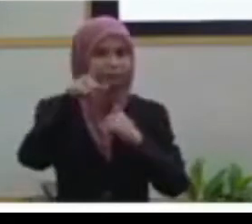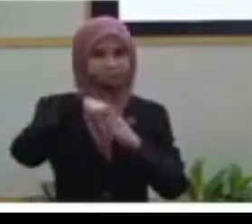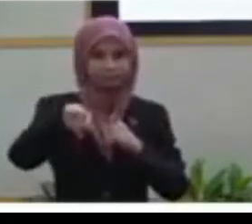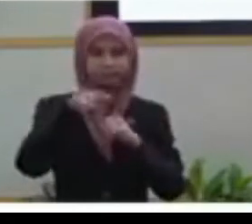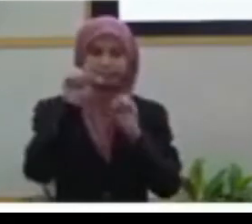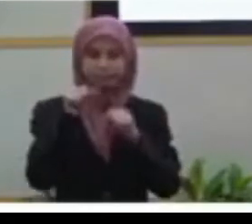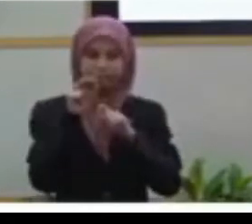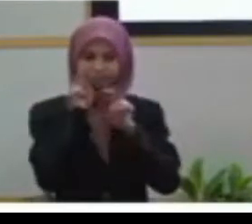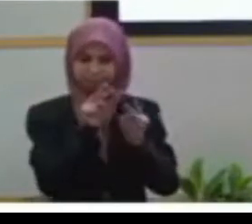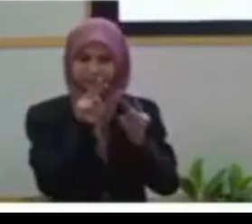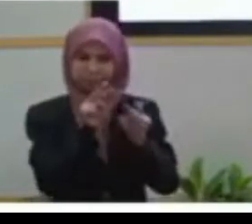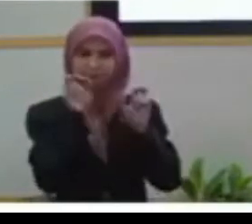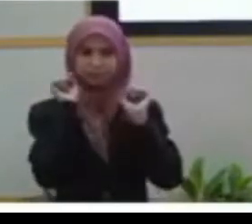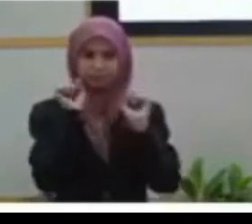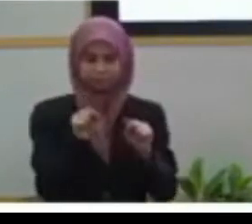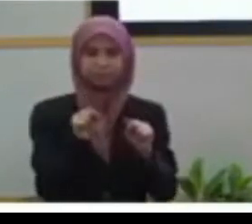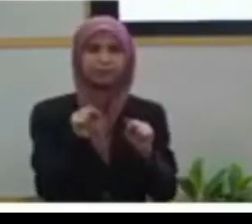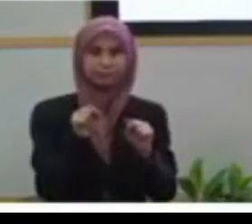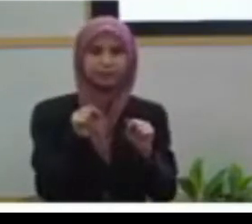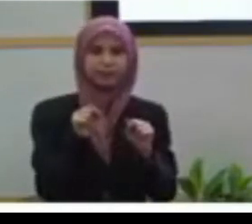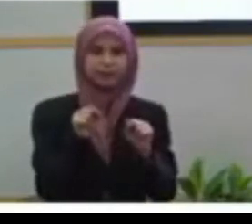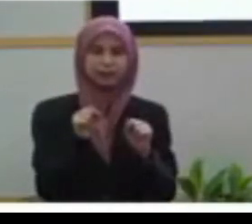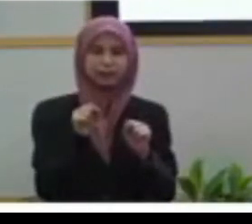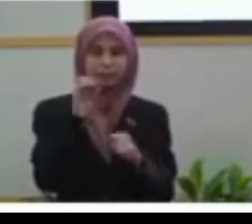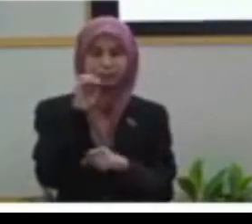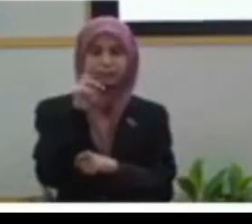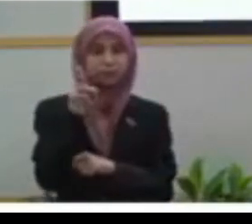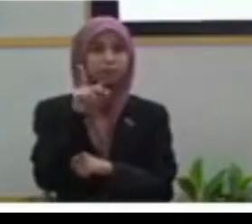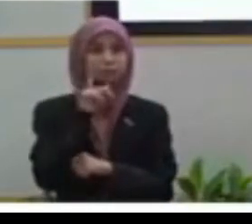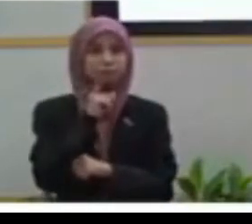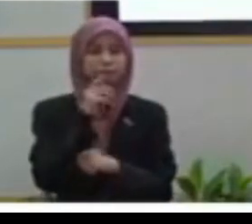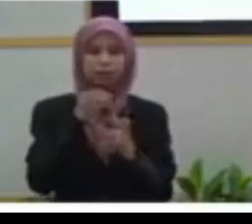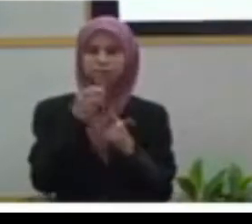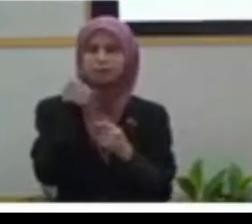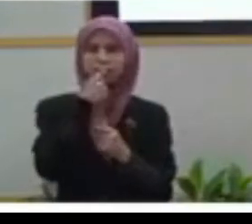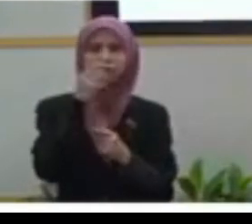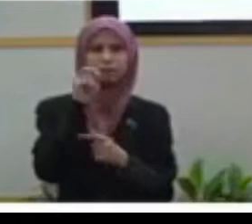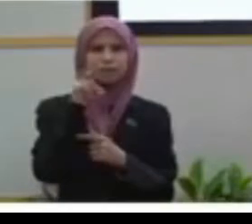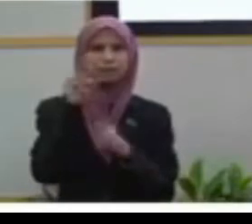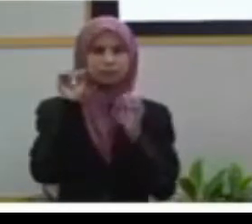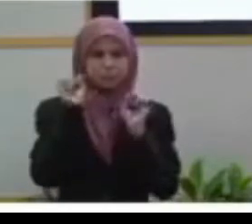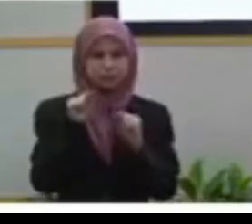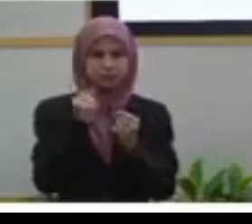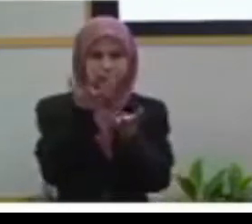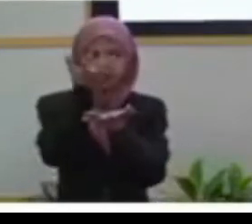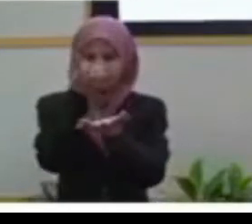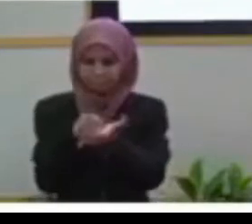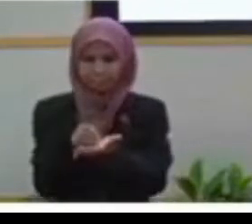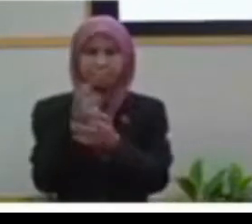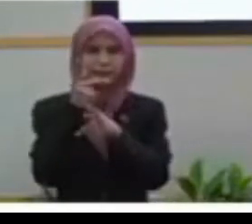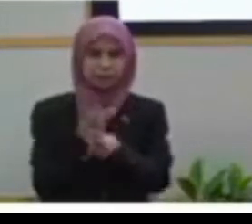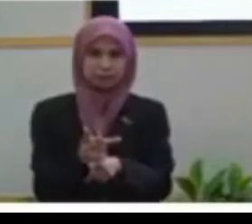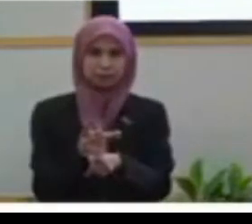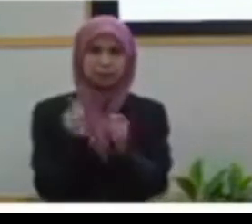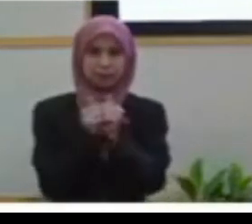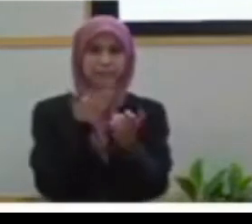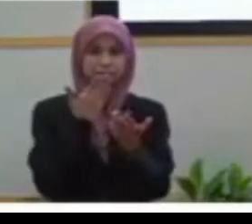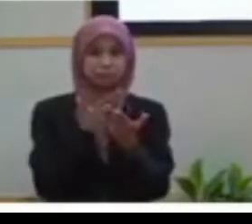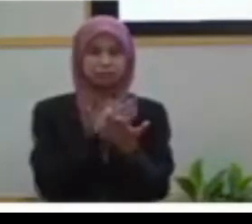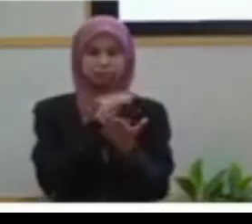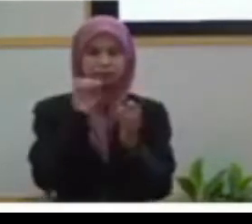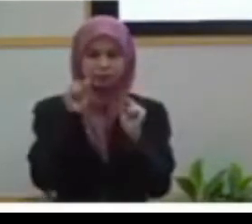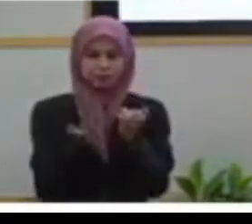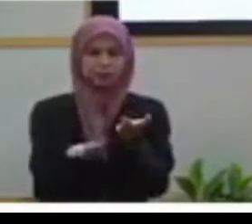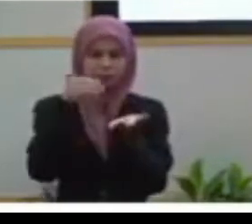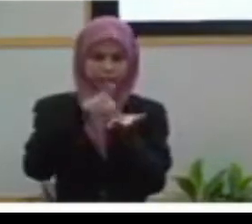rakan-rakan netizen, OKU, penjaga dapat menyimpan tutorial ini dengan baik. Boleh diulangi,